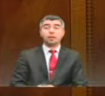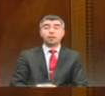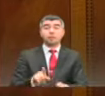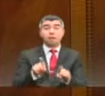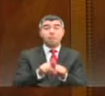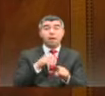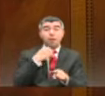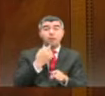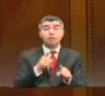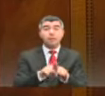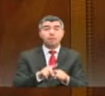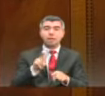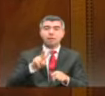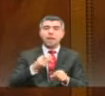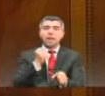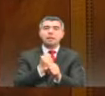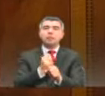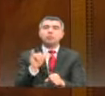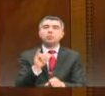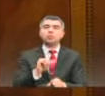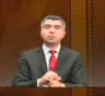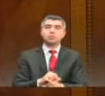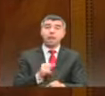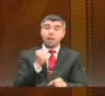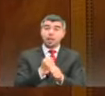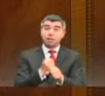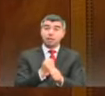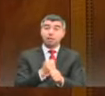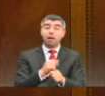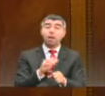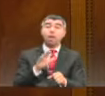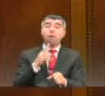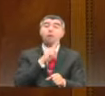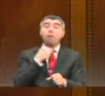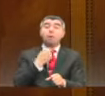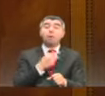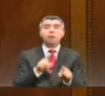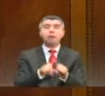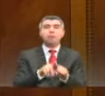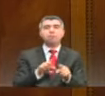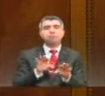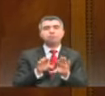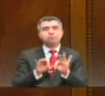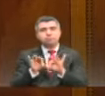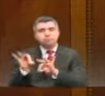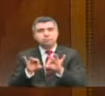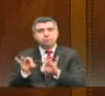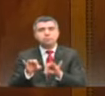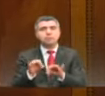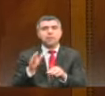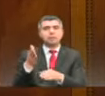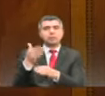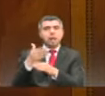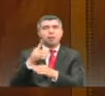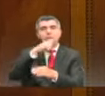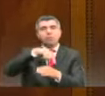إلى مجال التنفيذ. يندرج عمل الحكومة في المجال الدبلوماسي كما تعرفون في إطار تنفيذ الرؤية الاستراتيجية